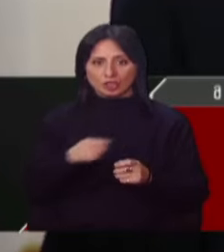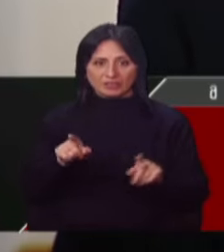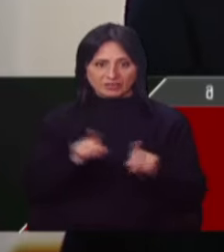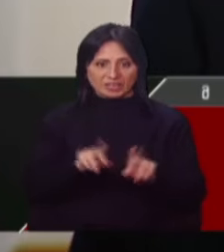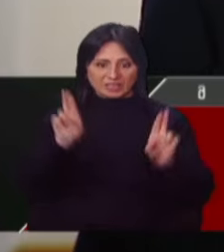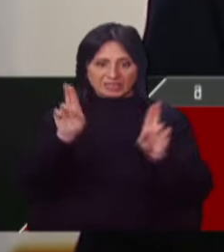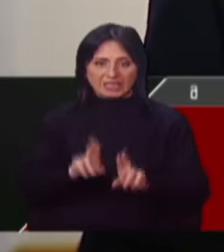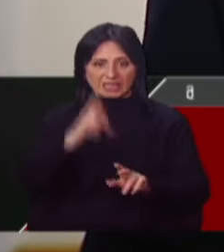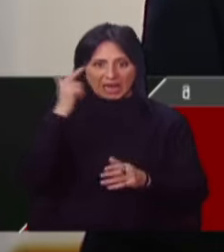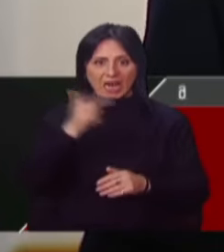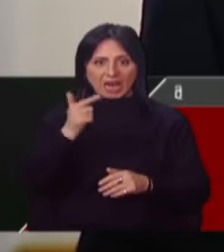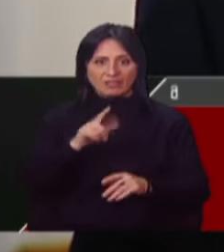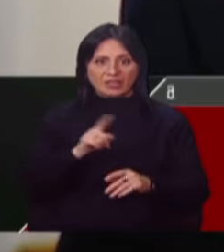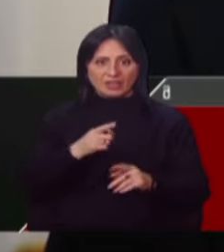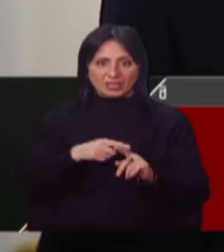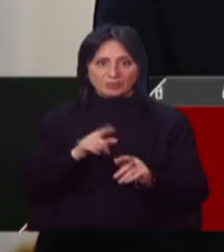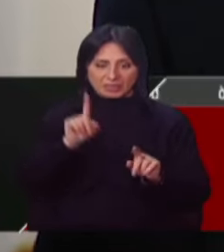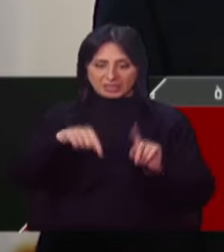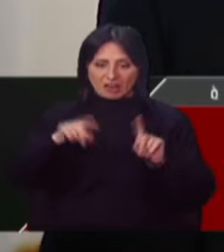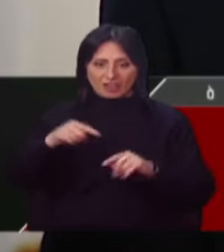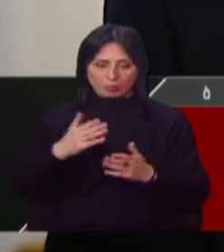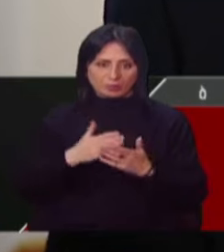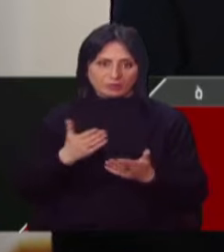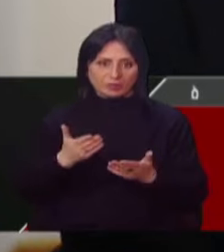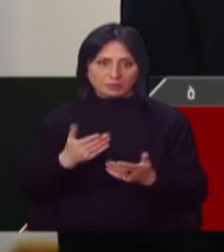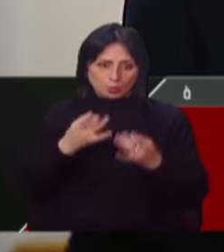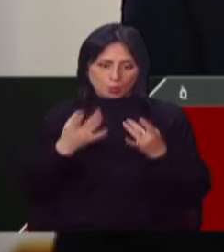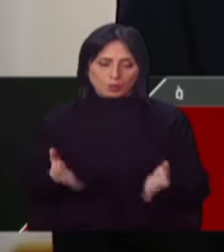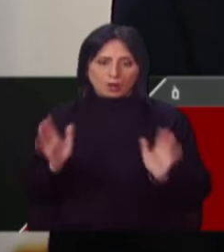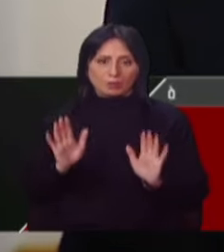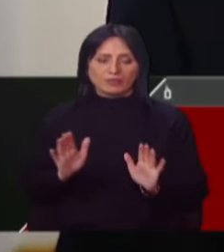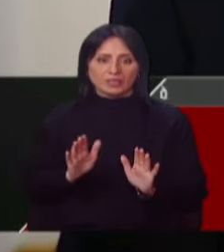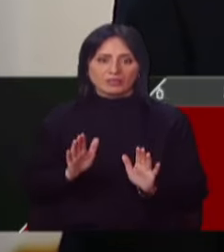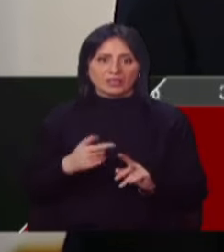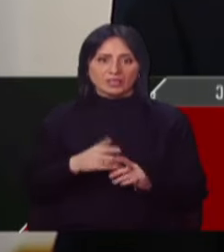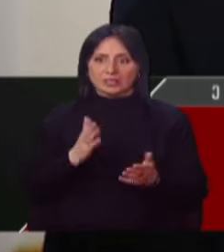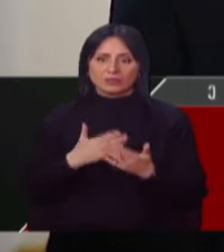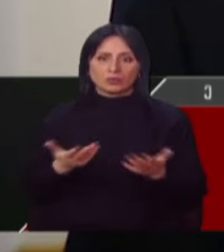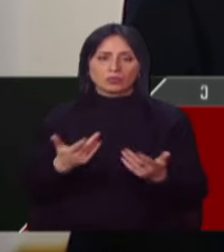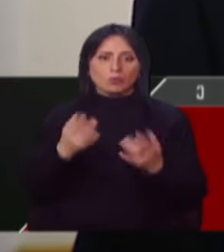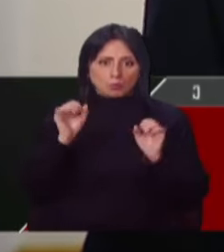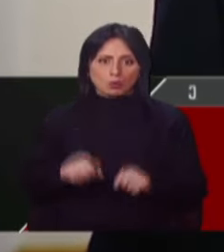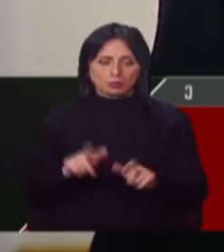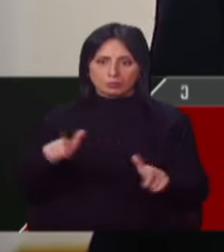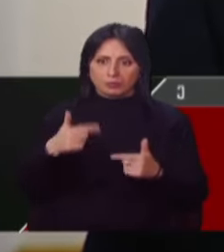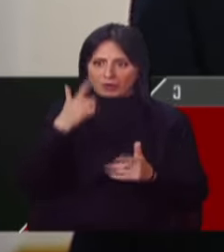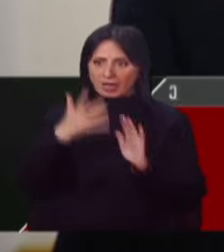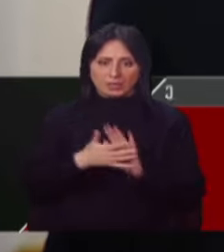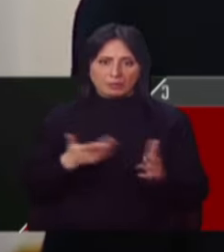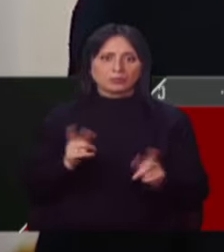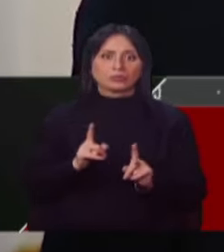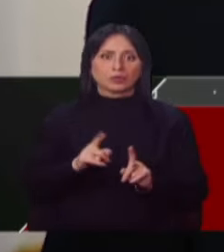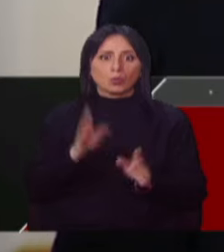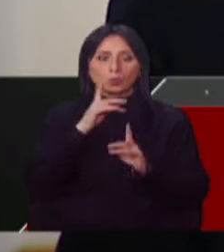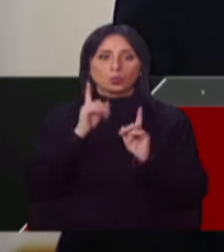это стандарт или канат леба, когда лекции или савал дебуду сервер дараса, убралот абсурд их деба, да мы говорим, у нас тут сказка гебия,